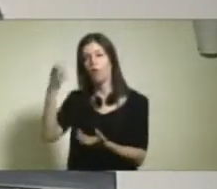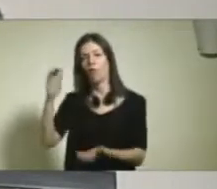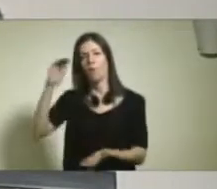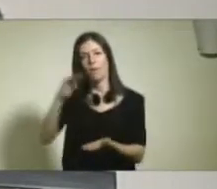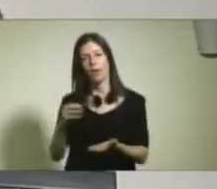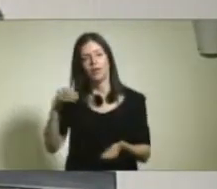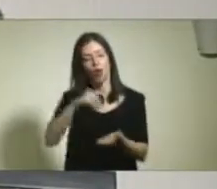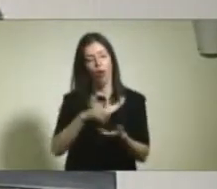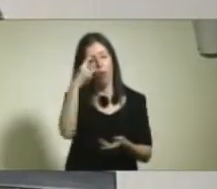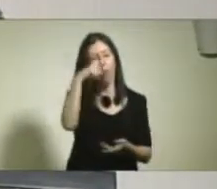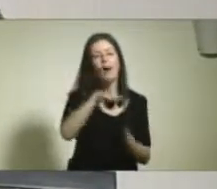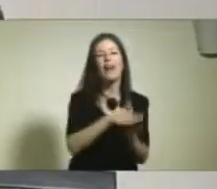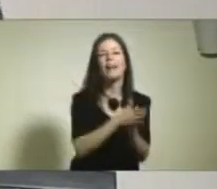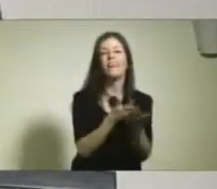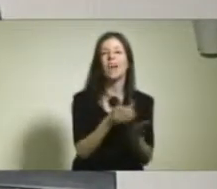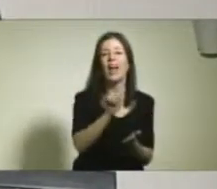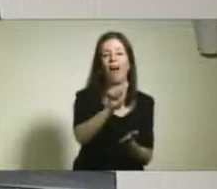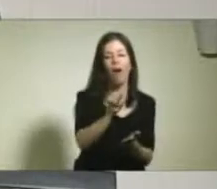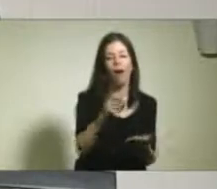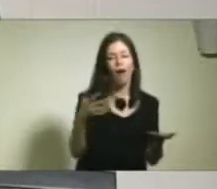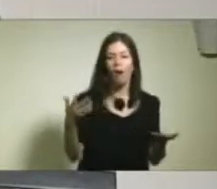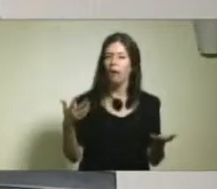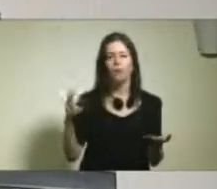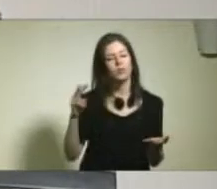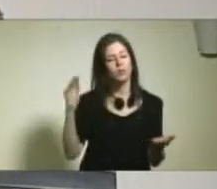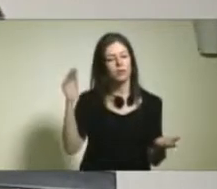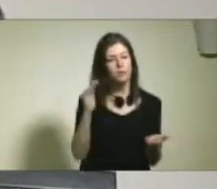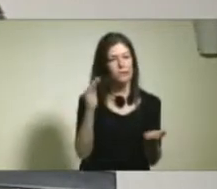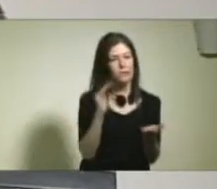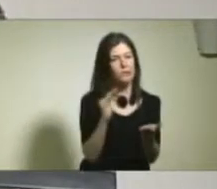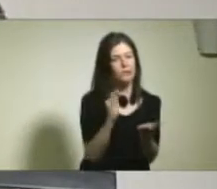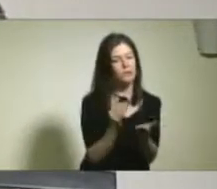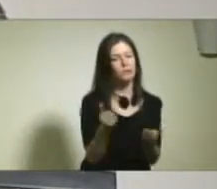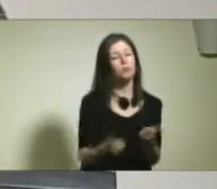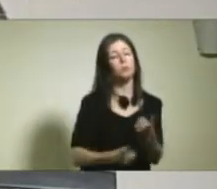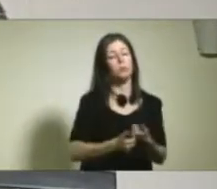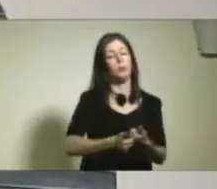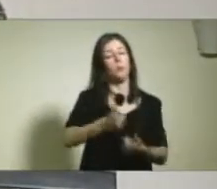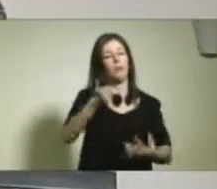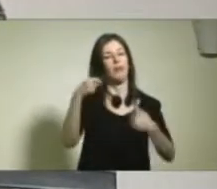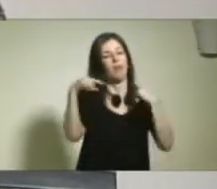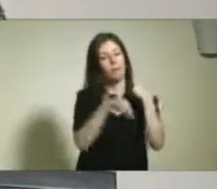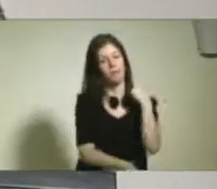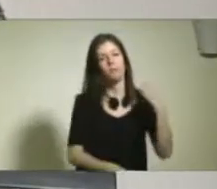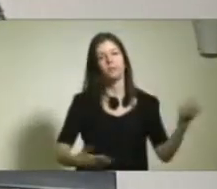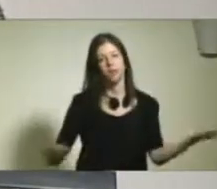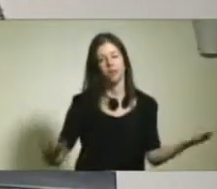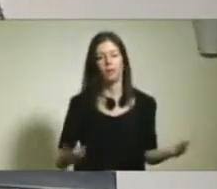pour le livret A, ce qui va encore accentuer notre déficit sur ce domaine-là.